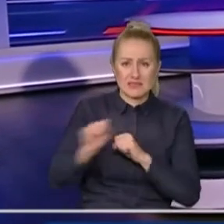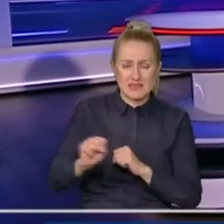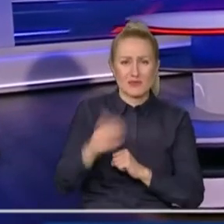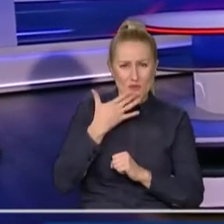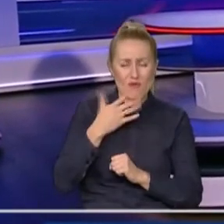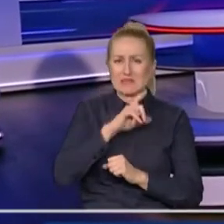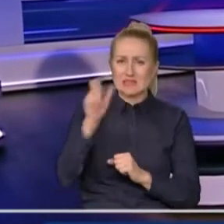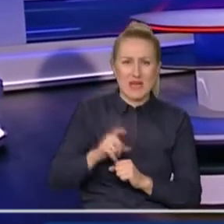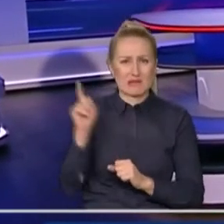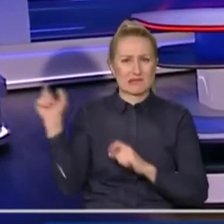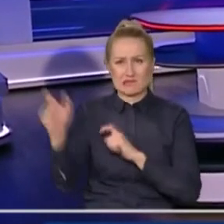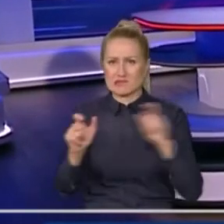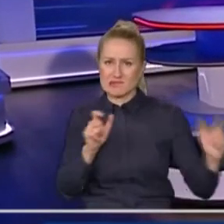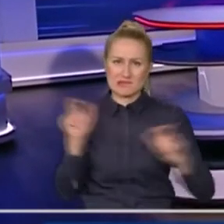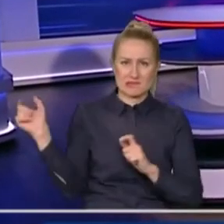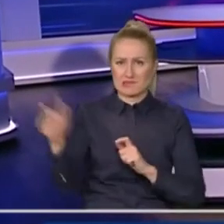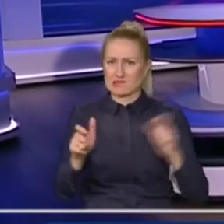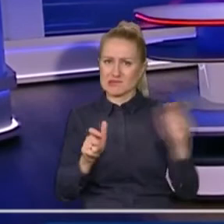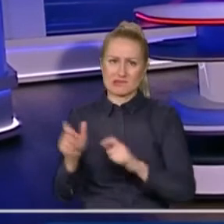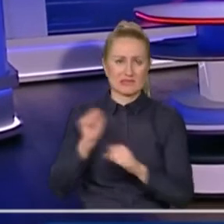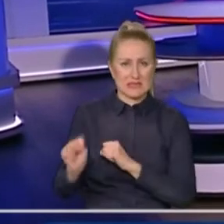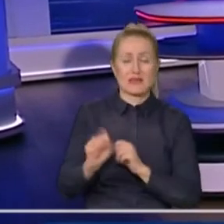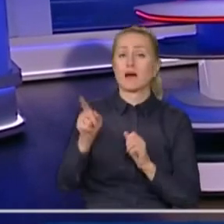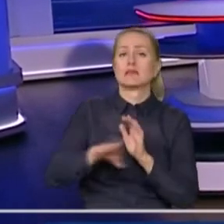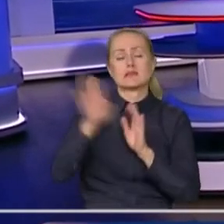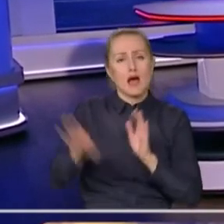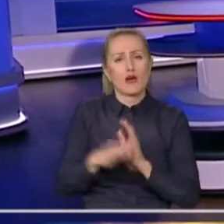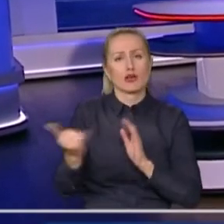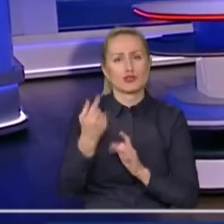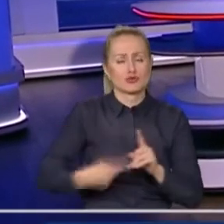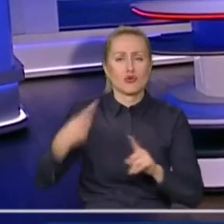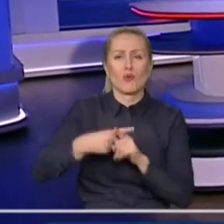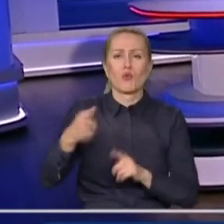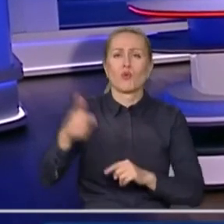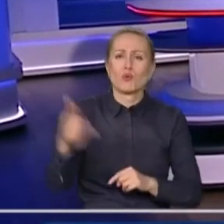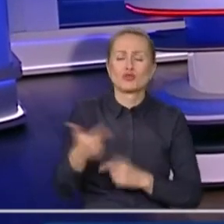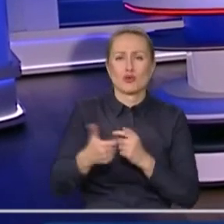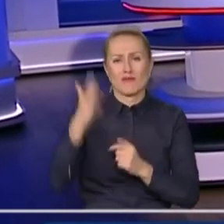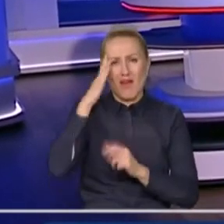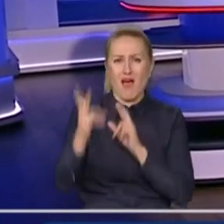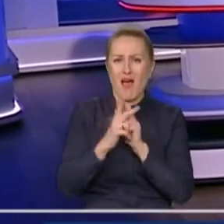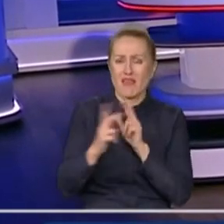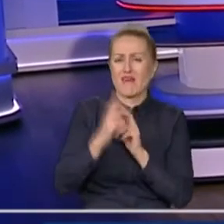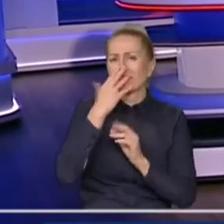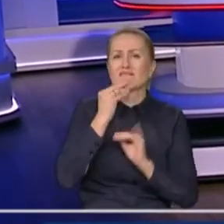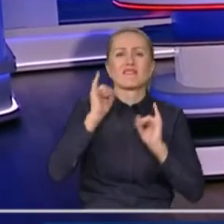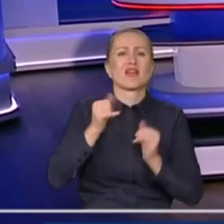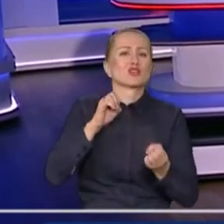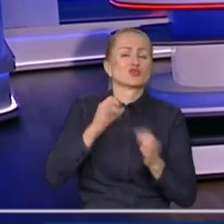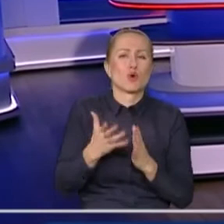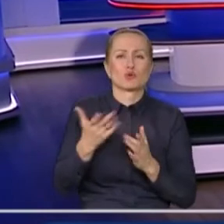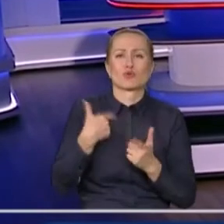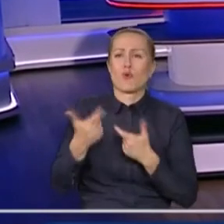z każdej strony. Do tego rzeczywiście muszą się mierzyć z atakami. W jaki sposób możemy tych